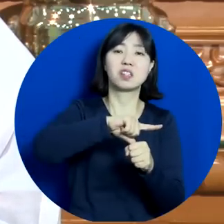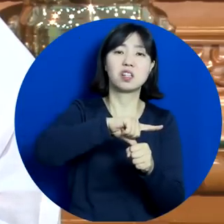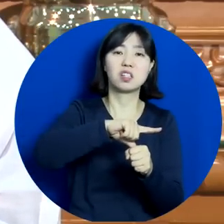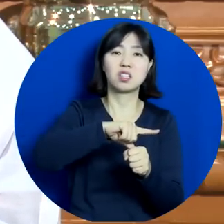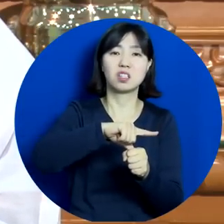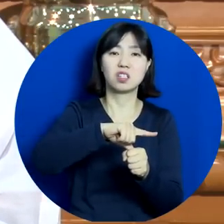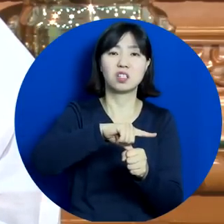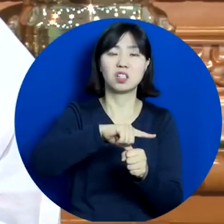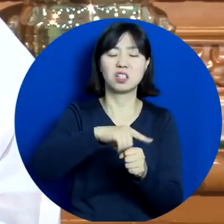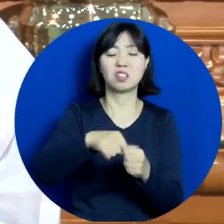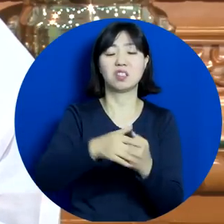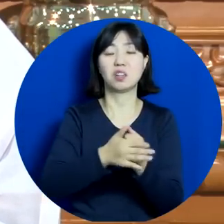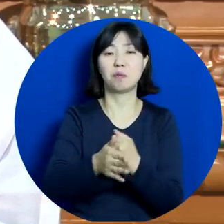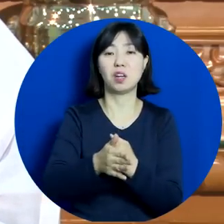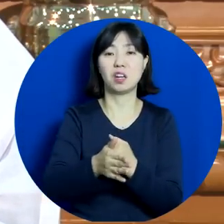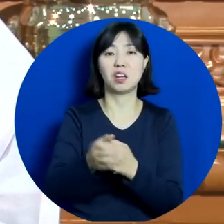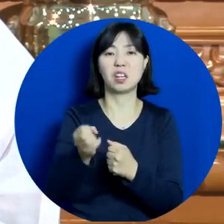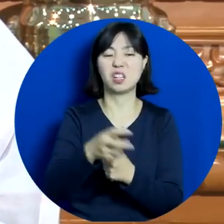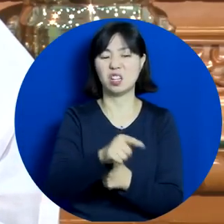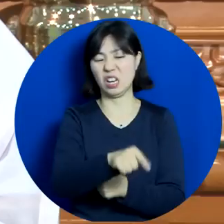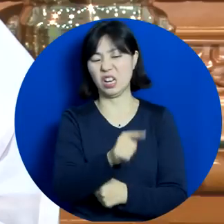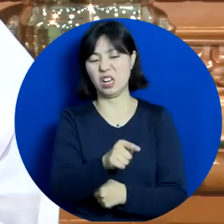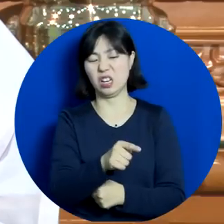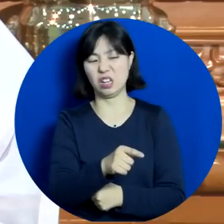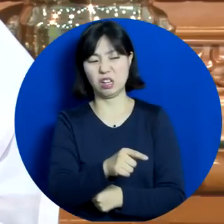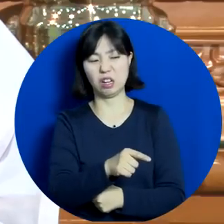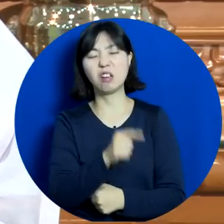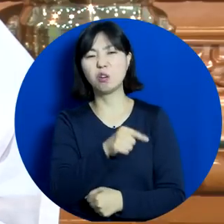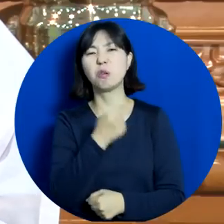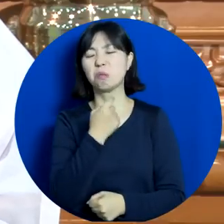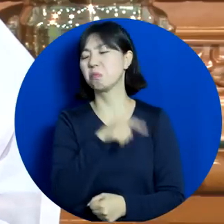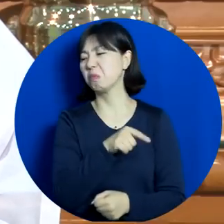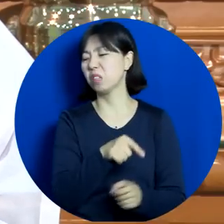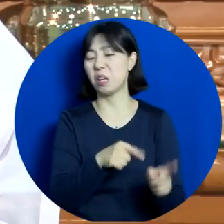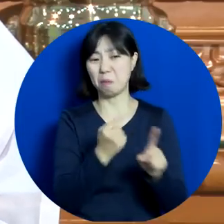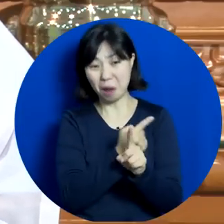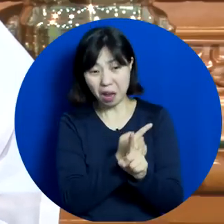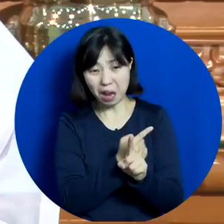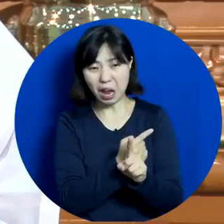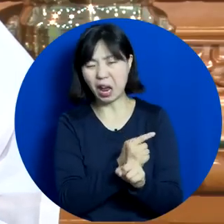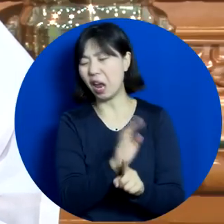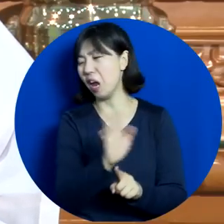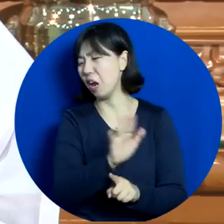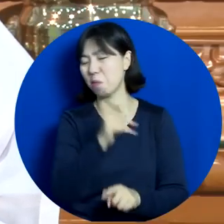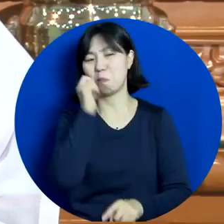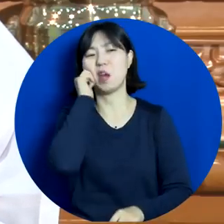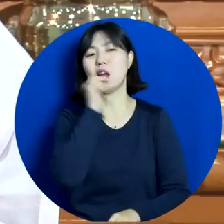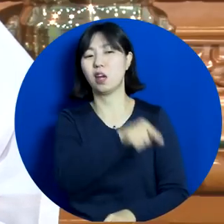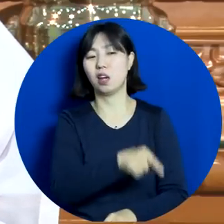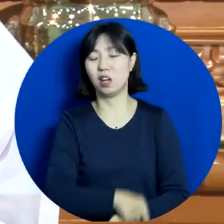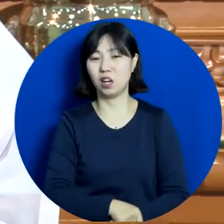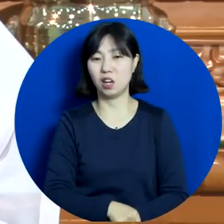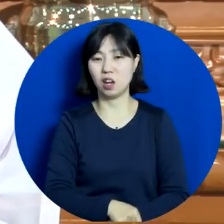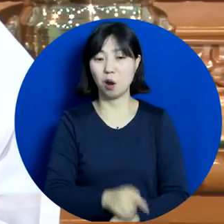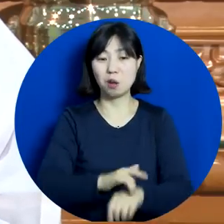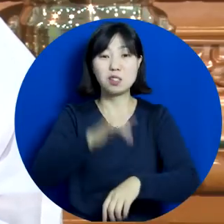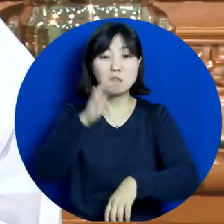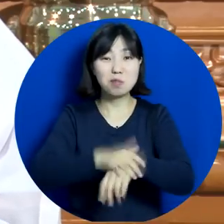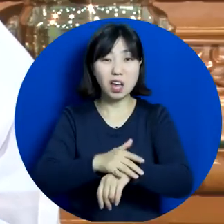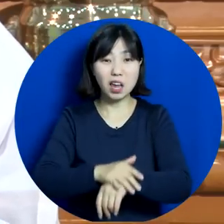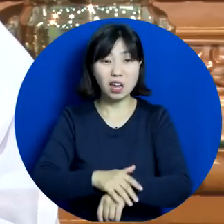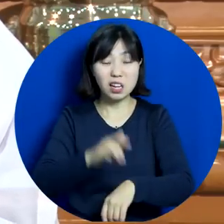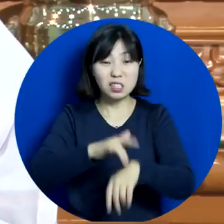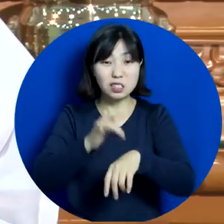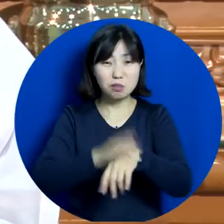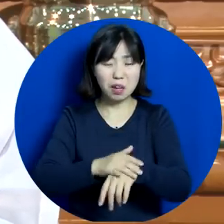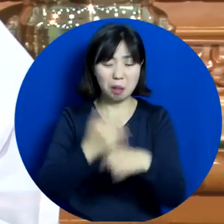돌아가기 때문에 다 뭐라 그래요? 그러면 그렇지 네가. 아이고 그 천상 개조나